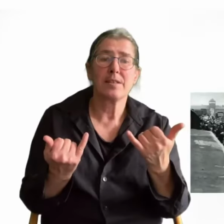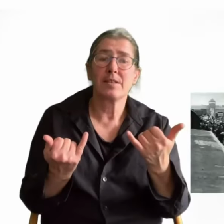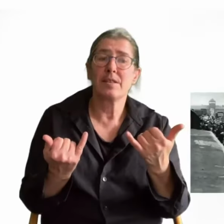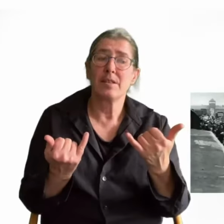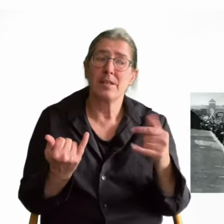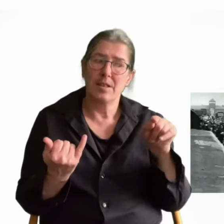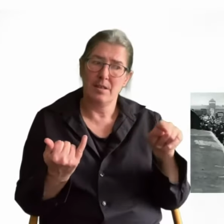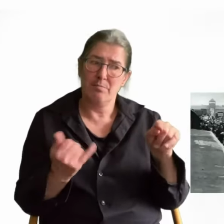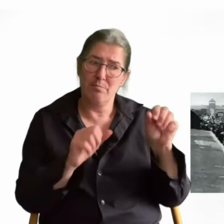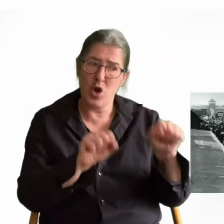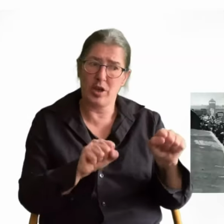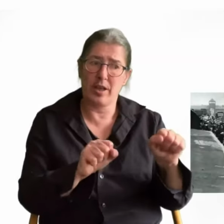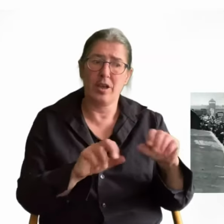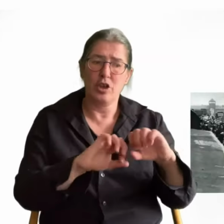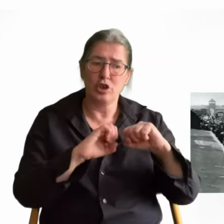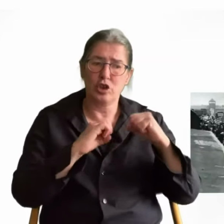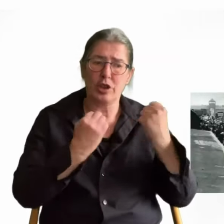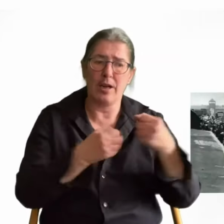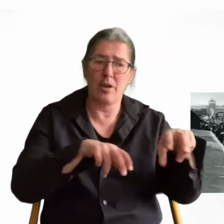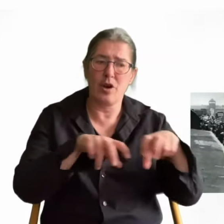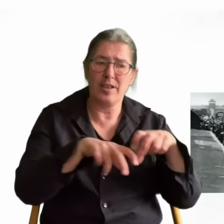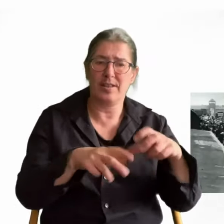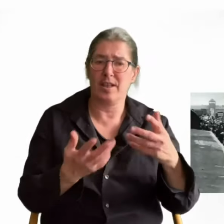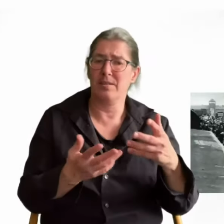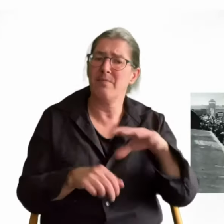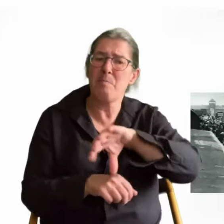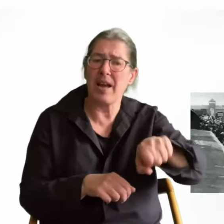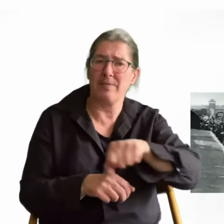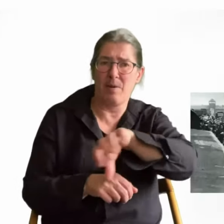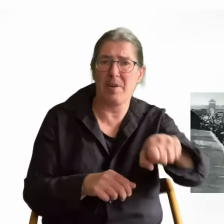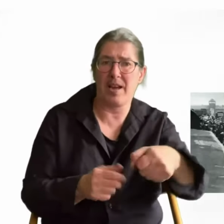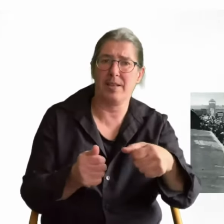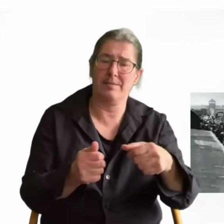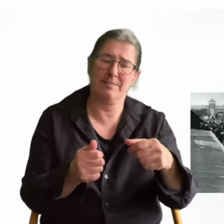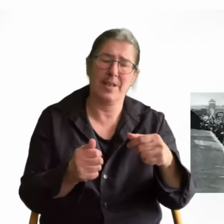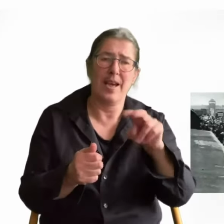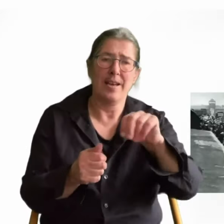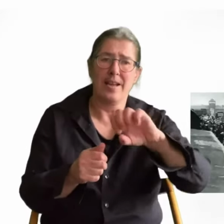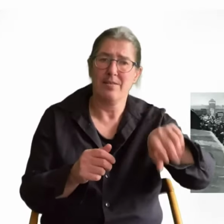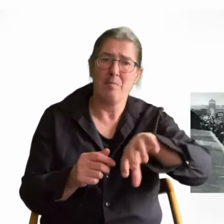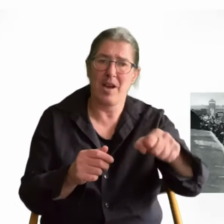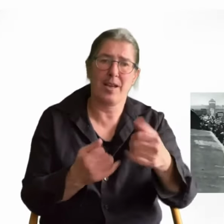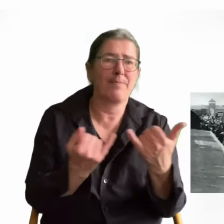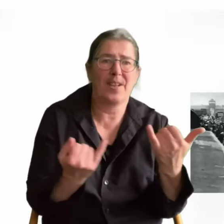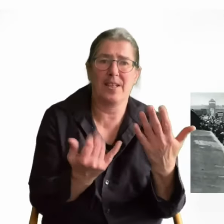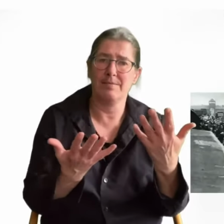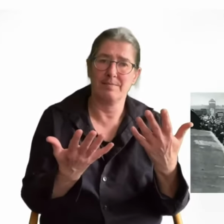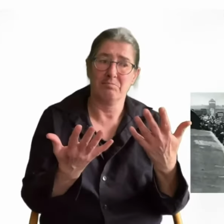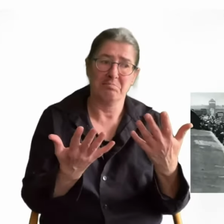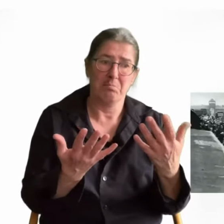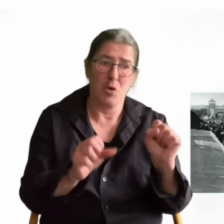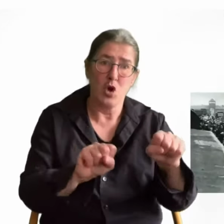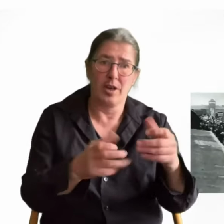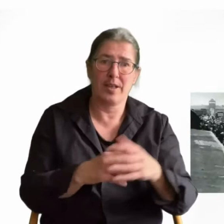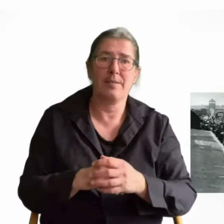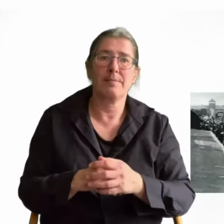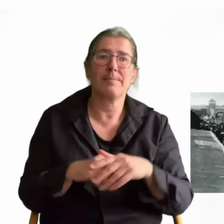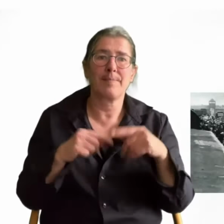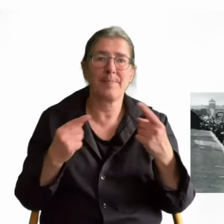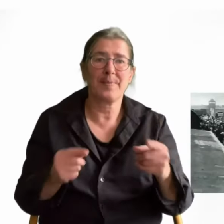staatlich organisierten massenhaften gräueltaten in der ns-diktatur kommen konnte damit haben wir das thema